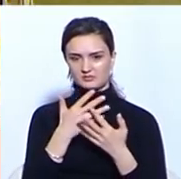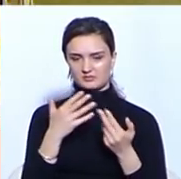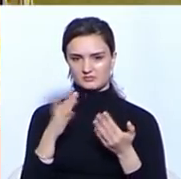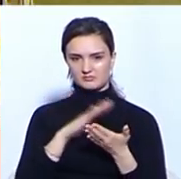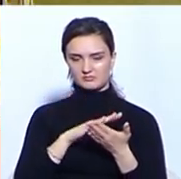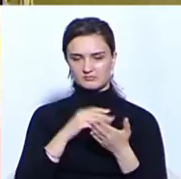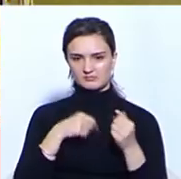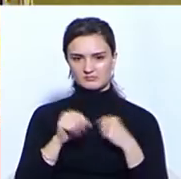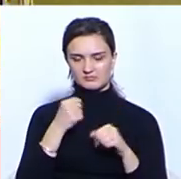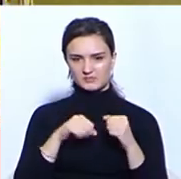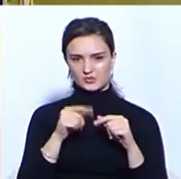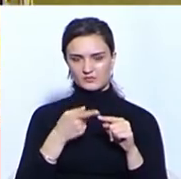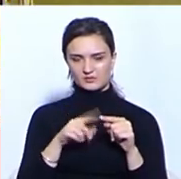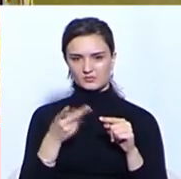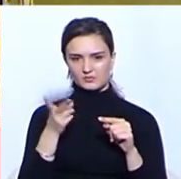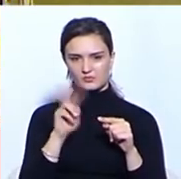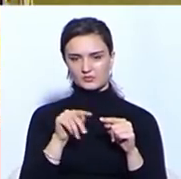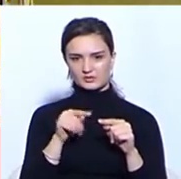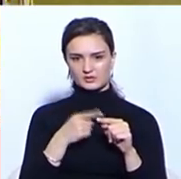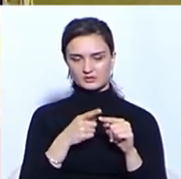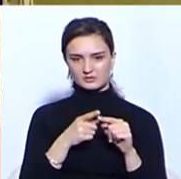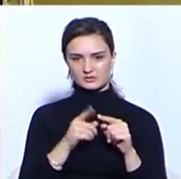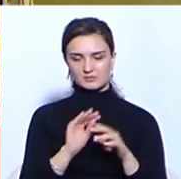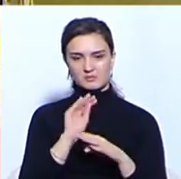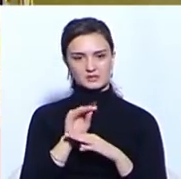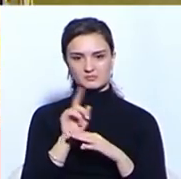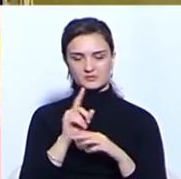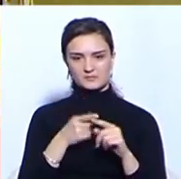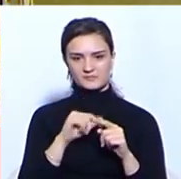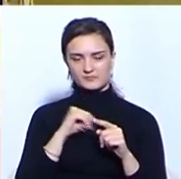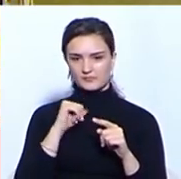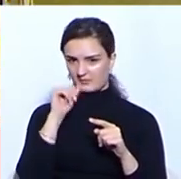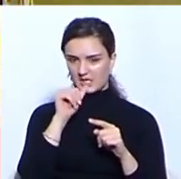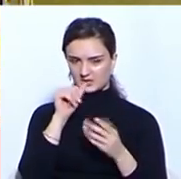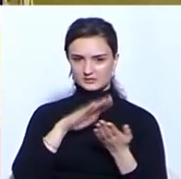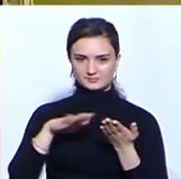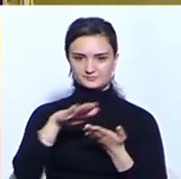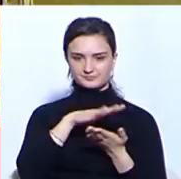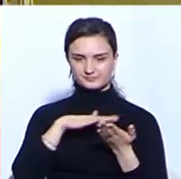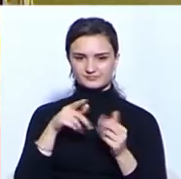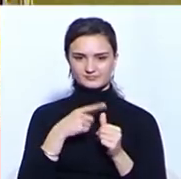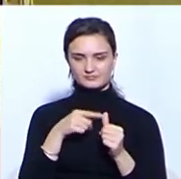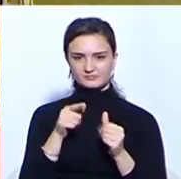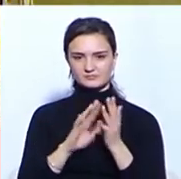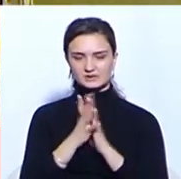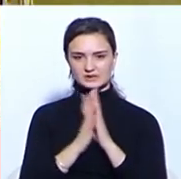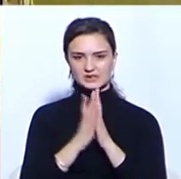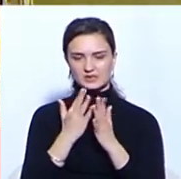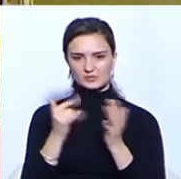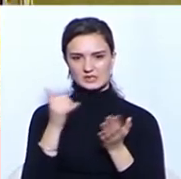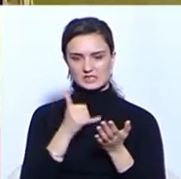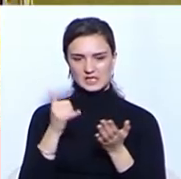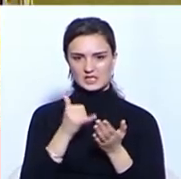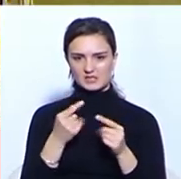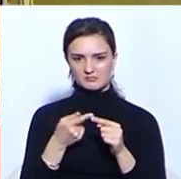წოდებულ ფენოლ ცომს, აქ ორი ნაღმი არის, დამატებით ეს გახლავთ თავად მარგარინი, რომელიც ეს არის მცენარეული